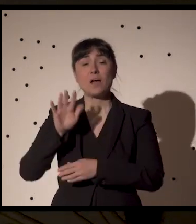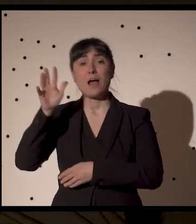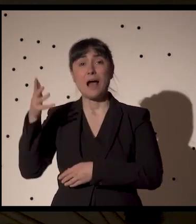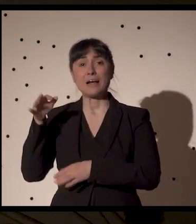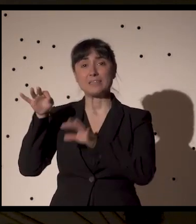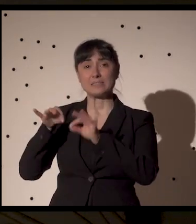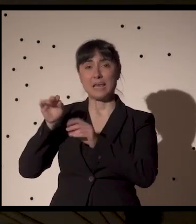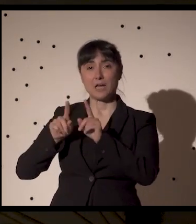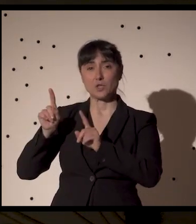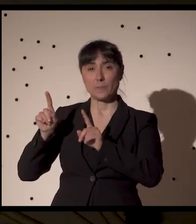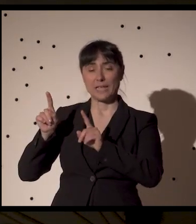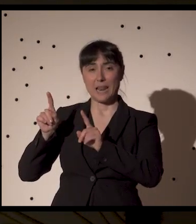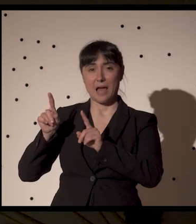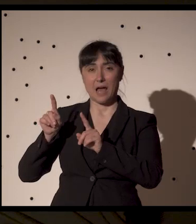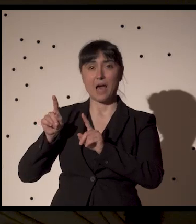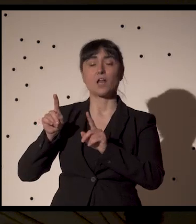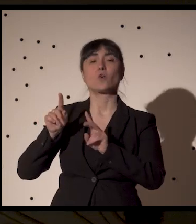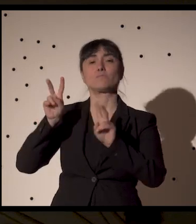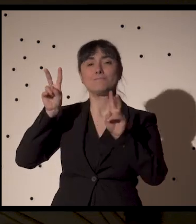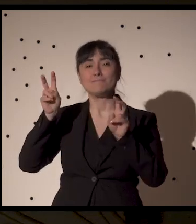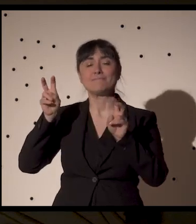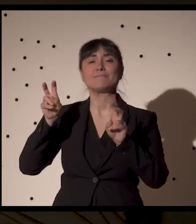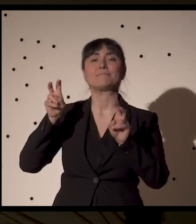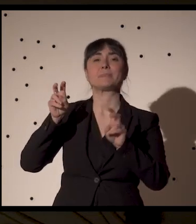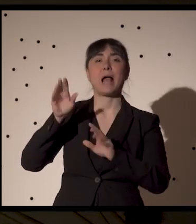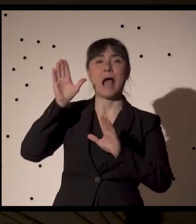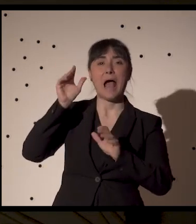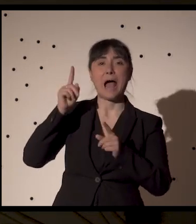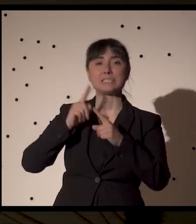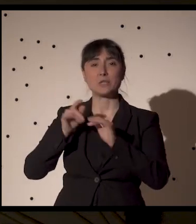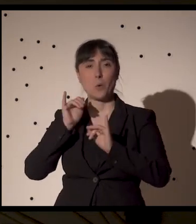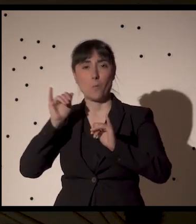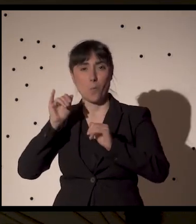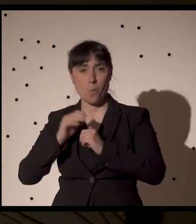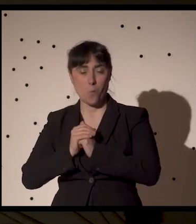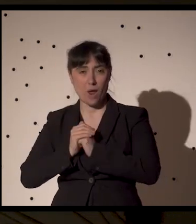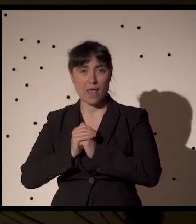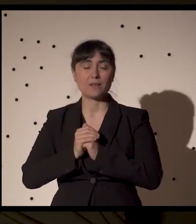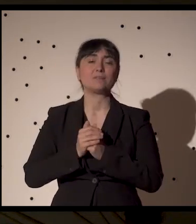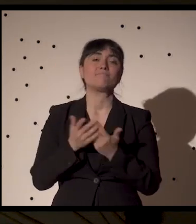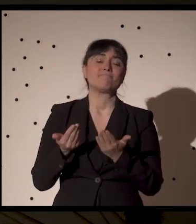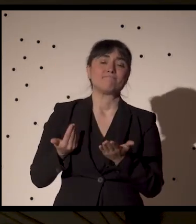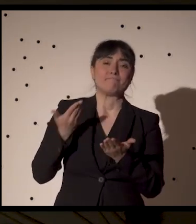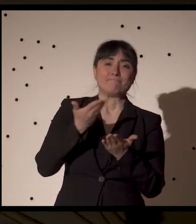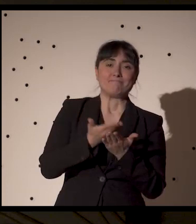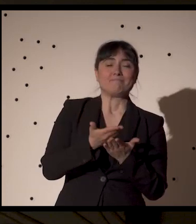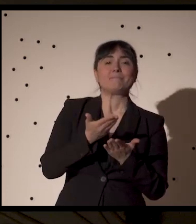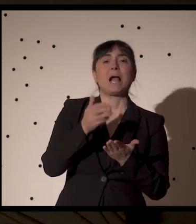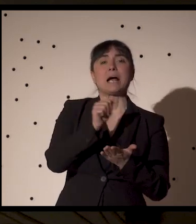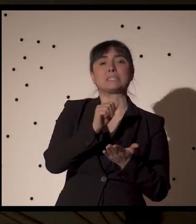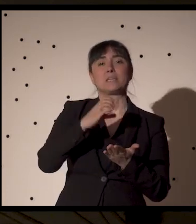e il bue e il nuovo lavoro di Ascanio Celestini un lavoro che Ascanio sta creando su commissione